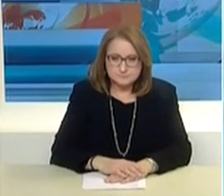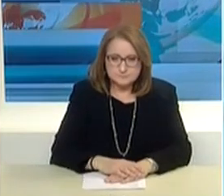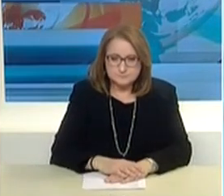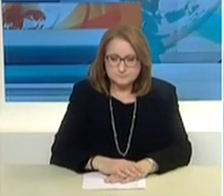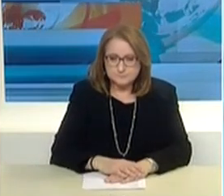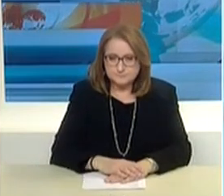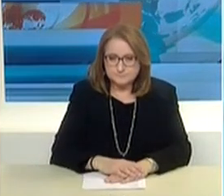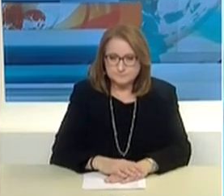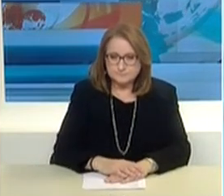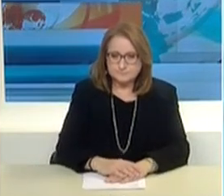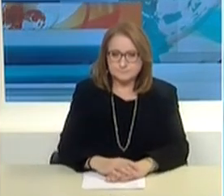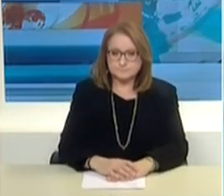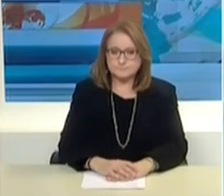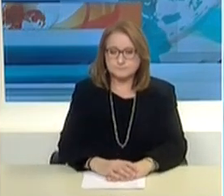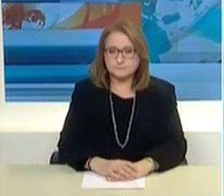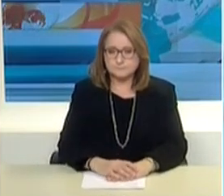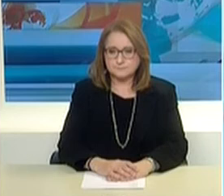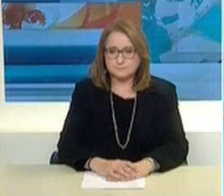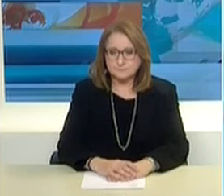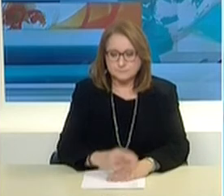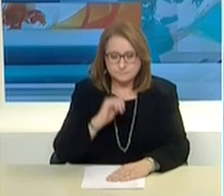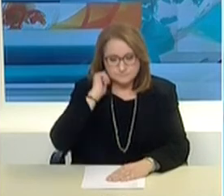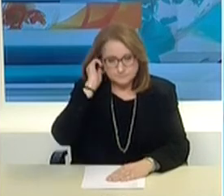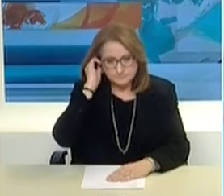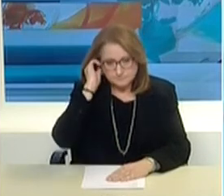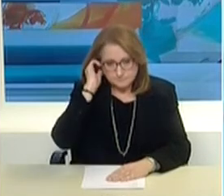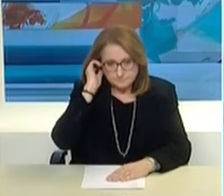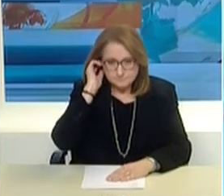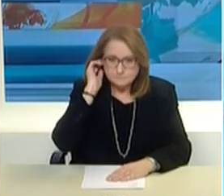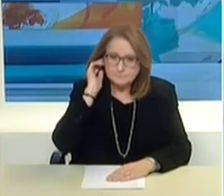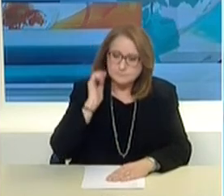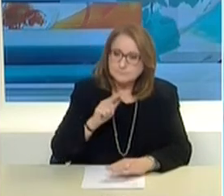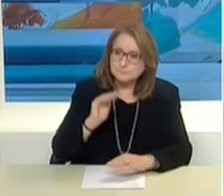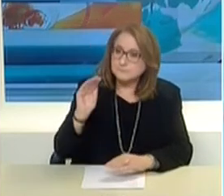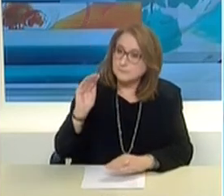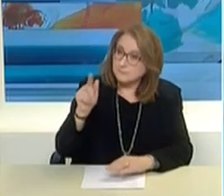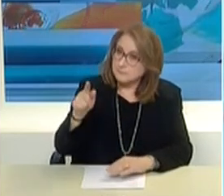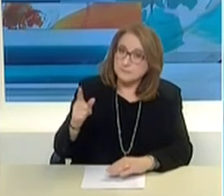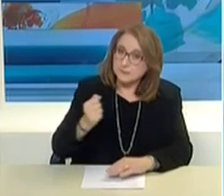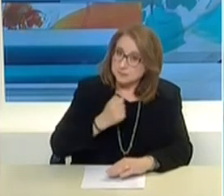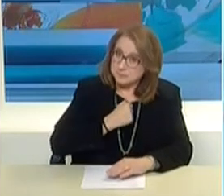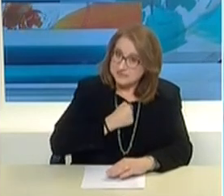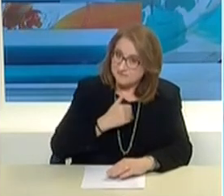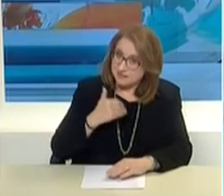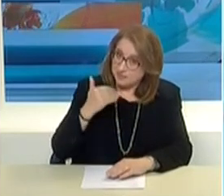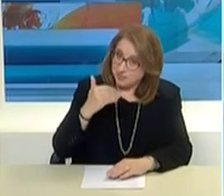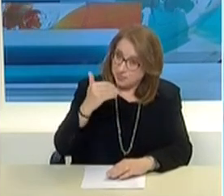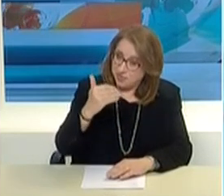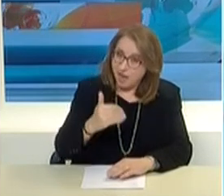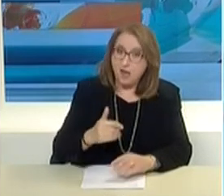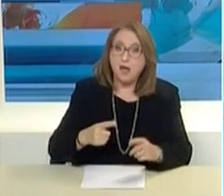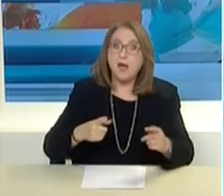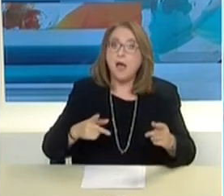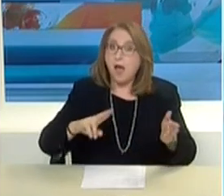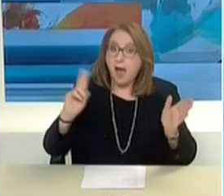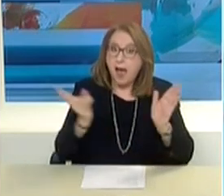Κυρία Παπακοστοπούλου. Κύριε Χαρδαλιά, θέλω να μου πείτε ευθέως αν εκτιμάτε ότι θα έχουμε διακοπή κυκλοφορίας εάν